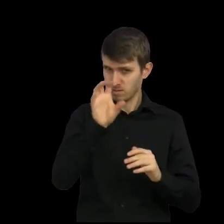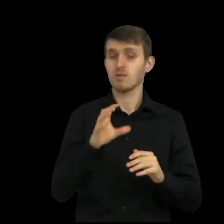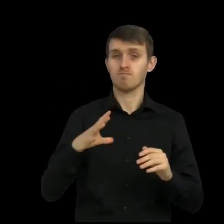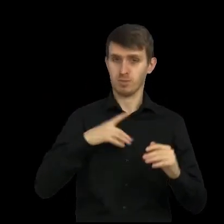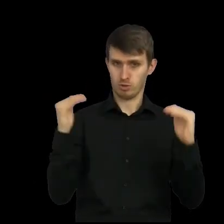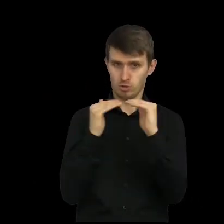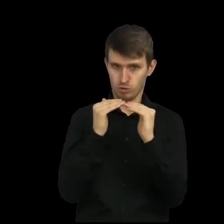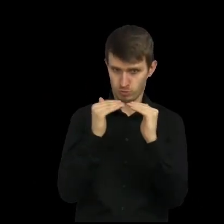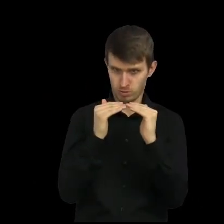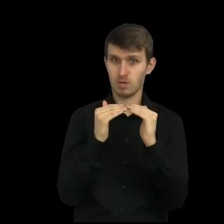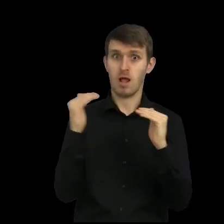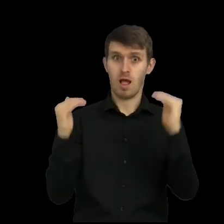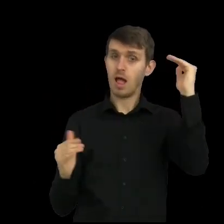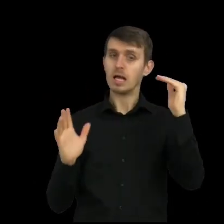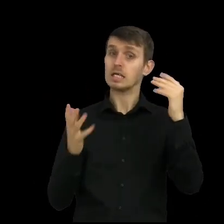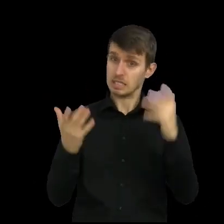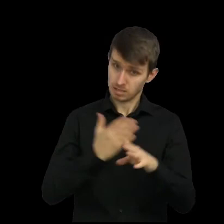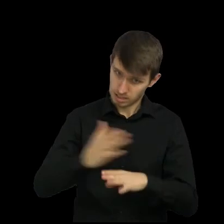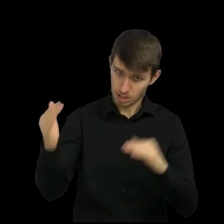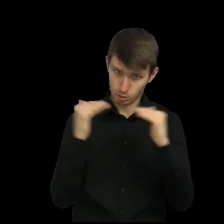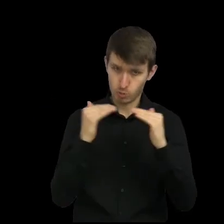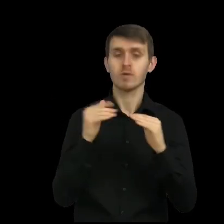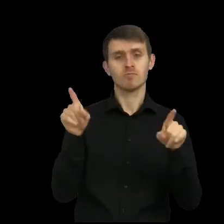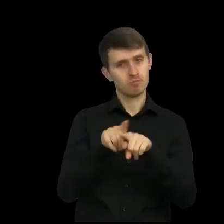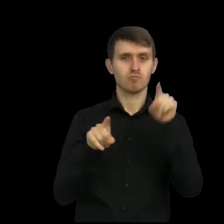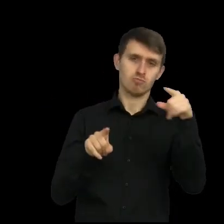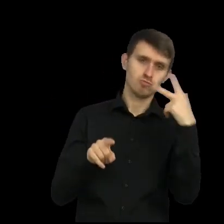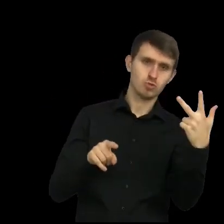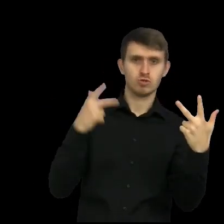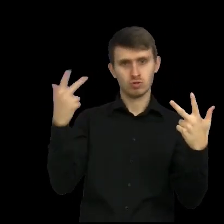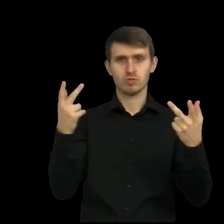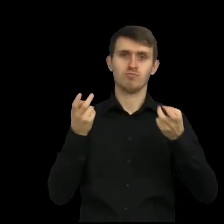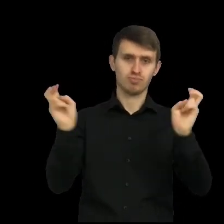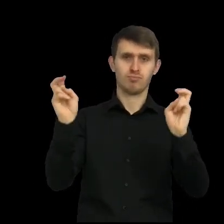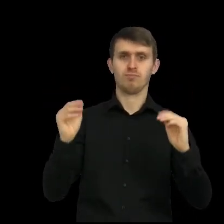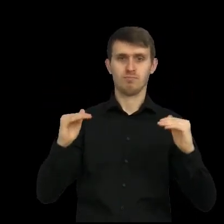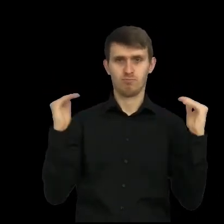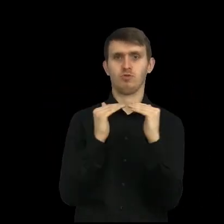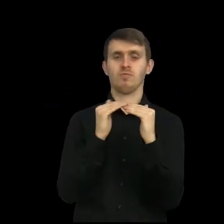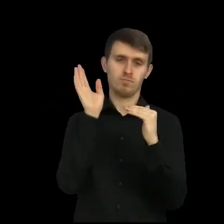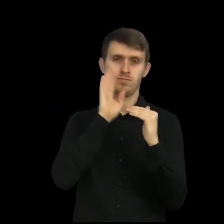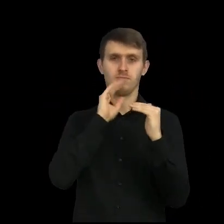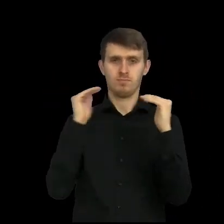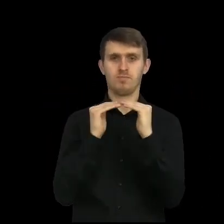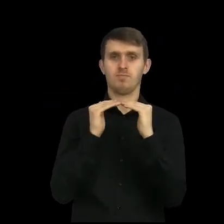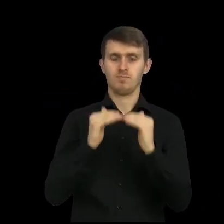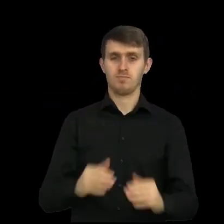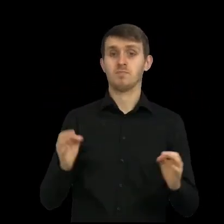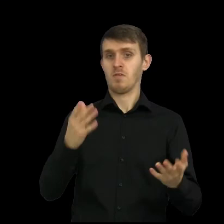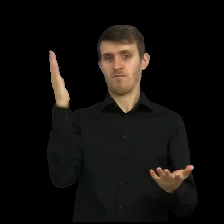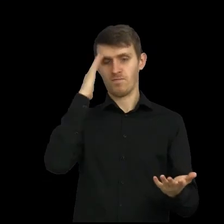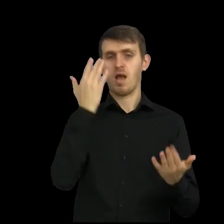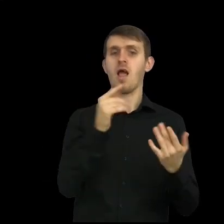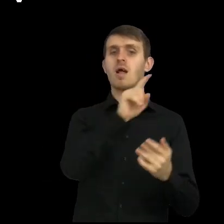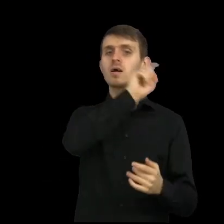pozostanie w równowadze. Teraz możemy już ustalić, ile waży niebieski przedmiot. Usunęliśmy po trzy